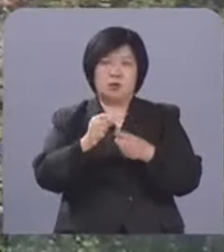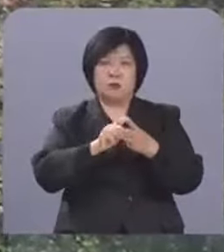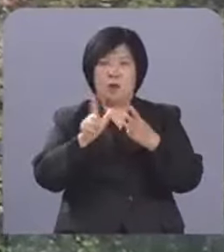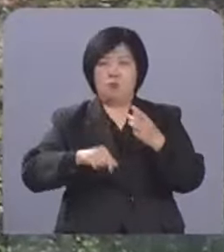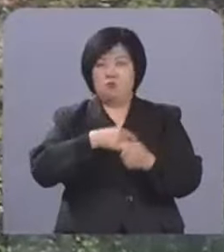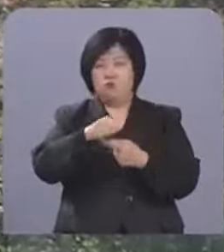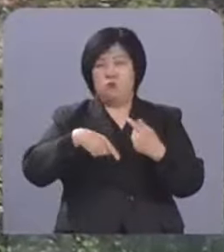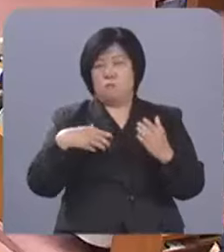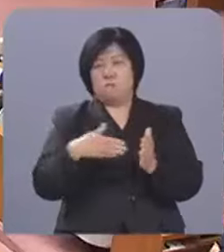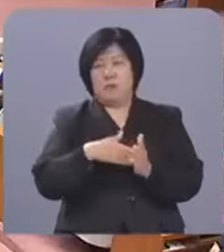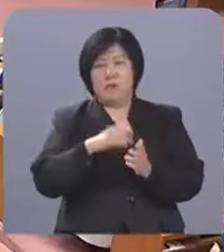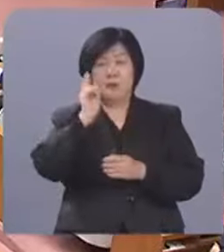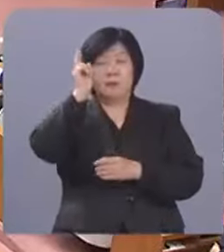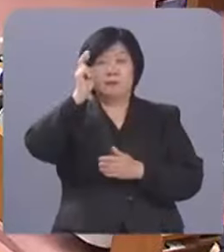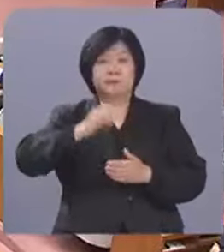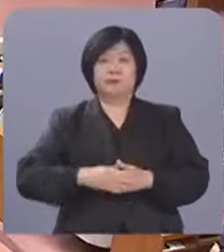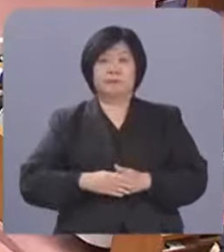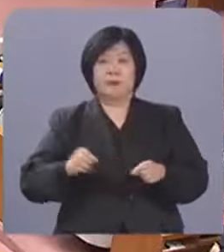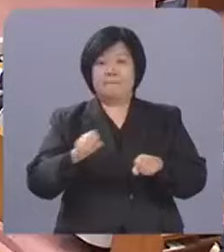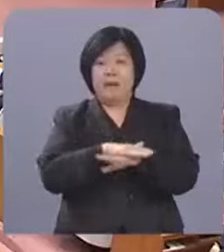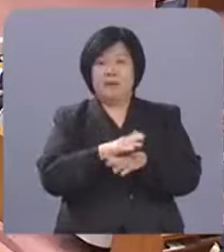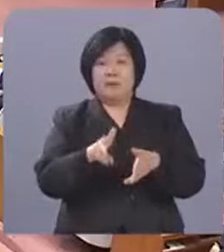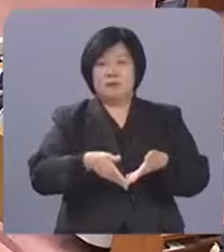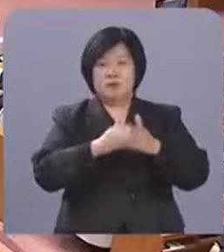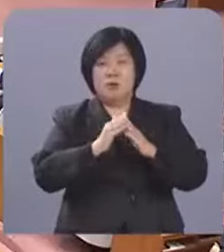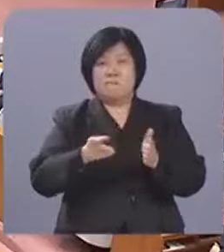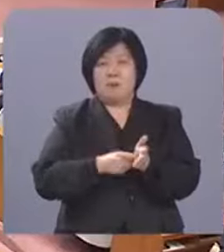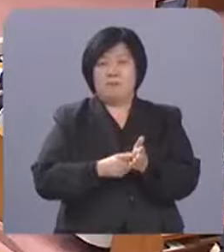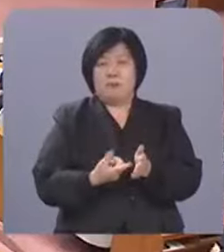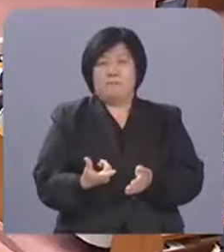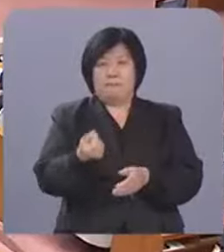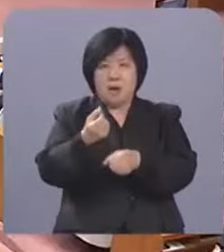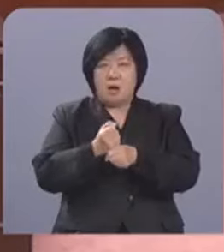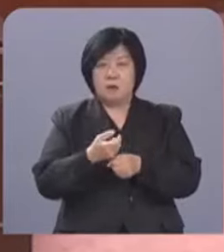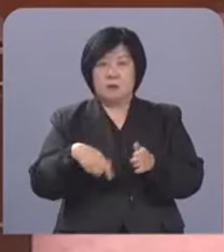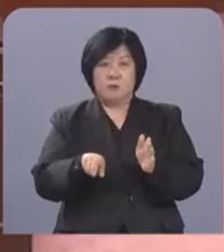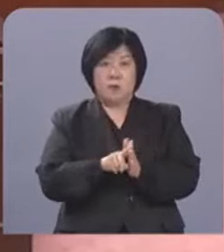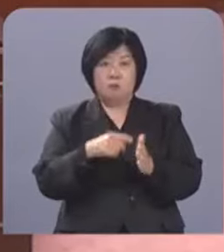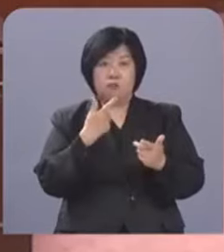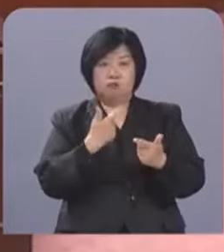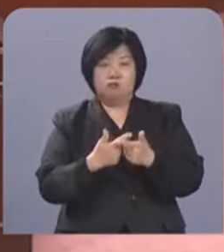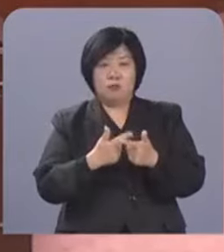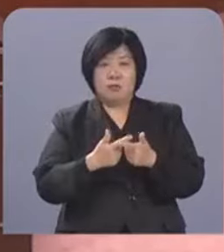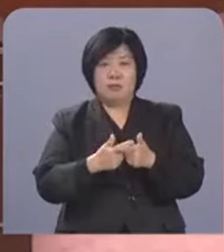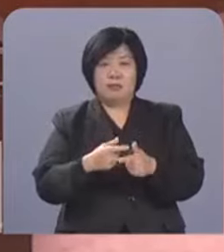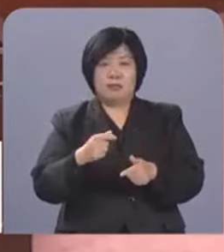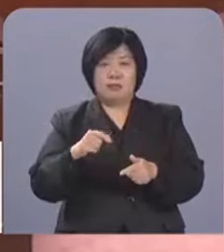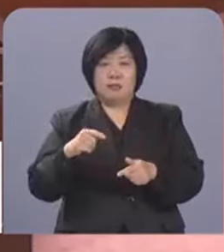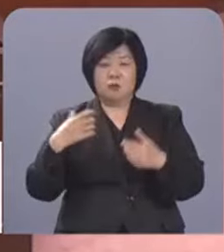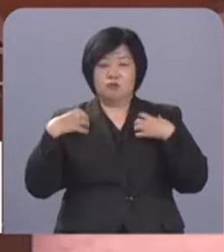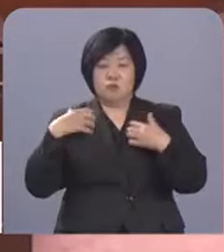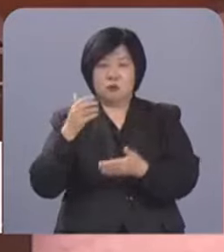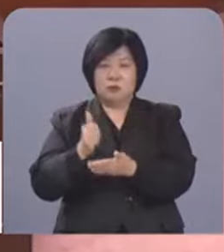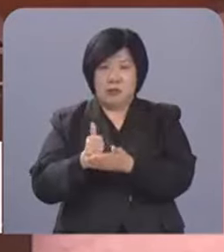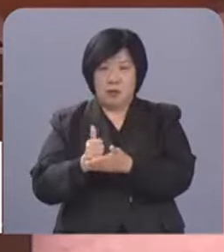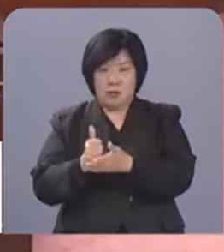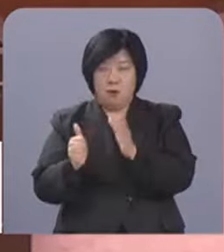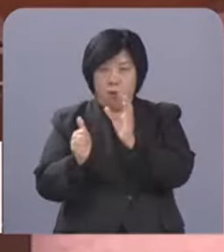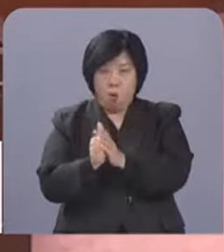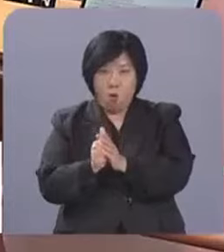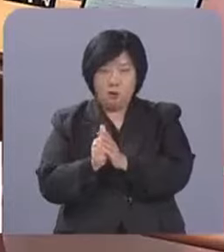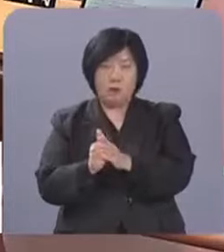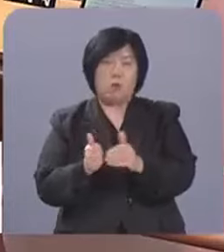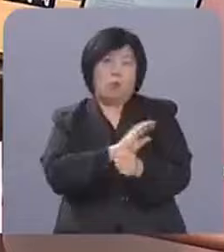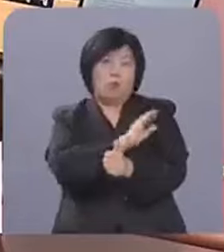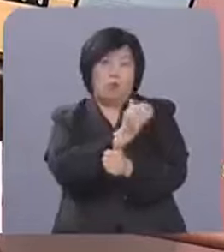운영이 종료될 예정입니다. 매립장 설립을 서두르기 위해 부산시는 기초단체장에게 위임돼 있던 기피시설의 설치